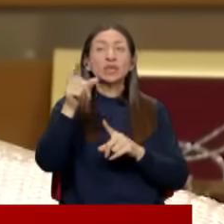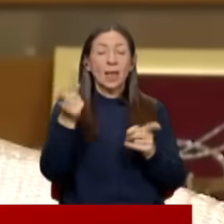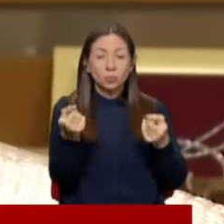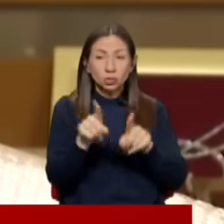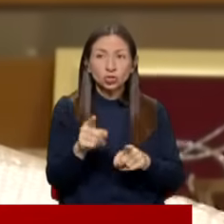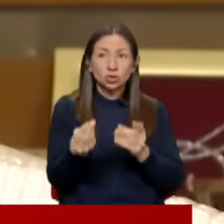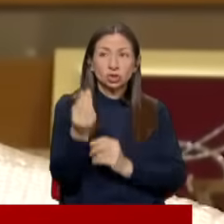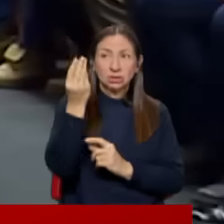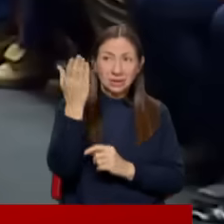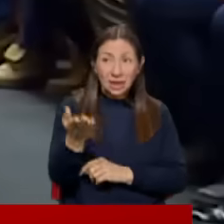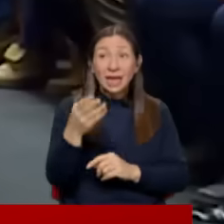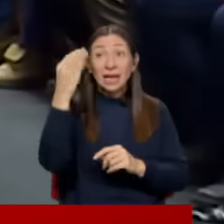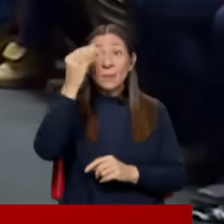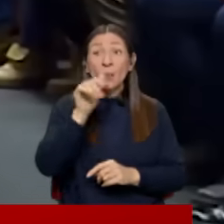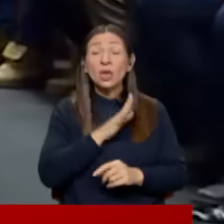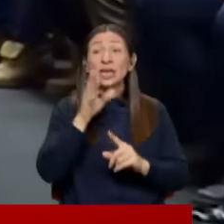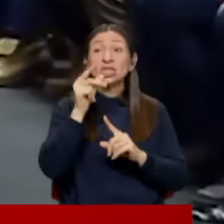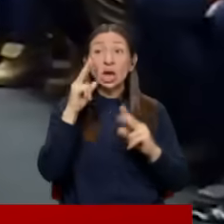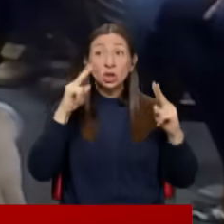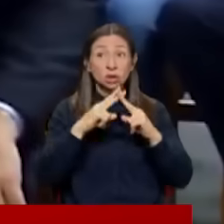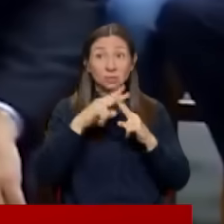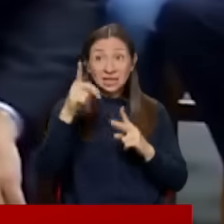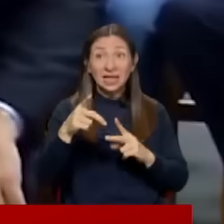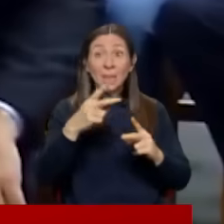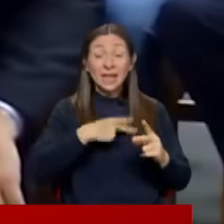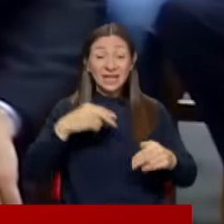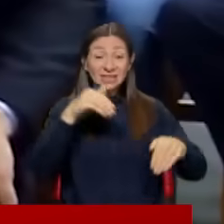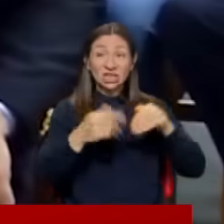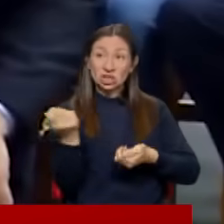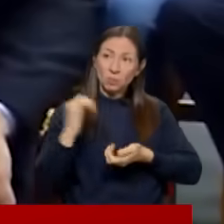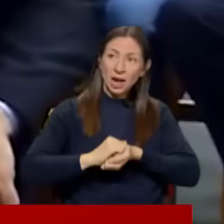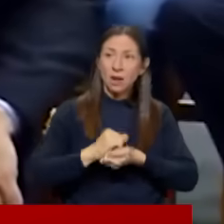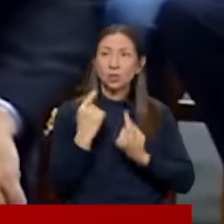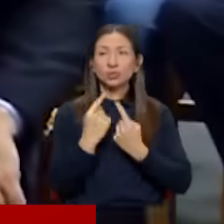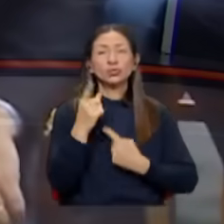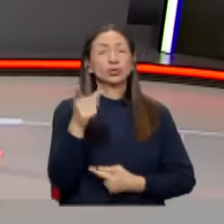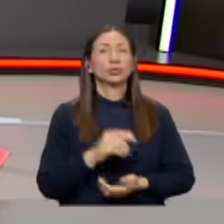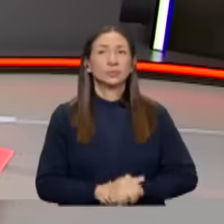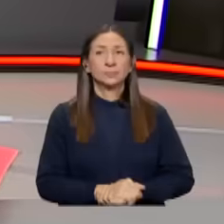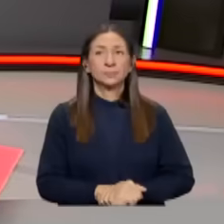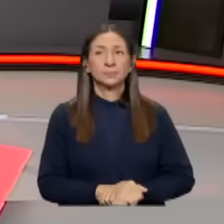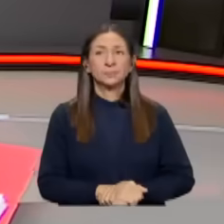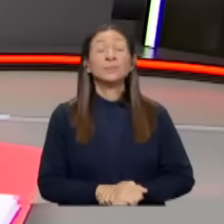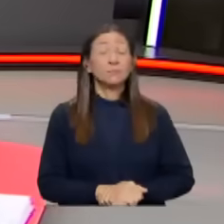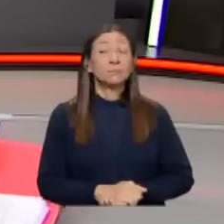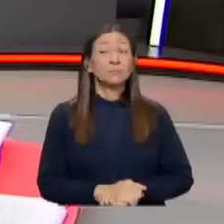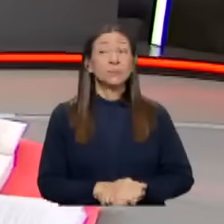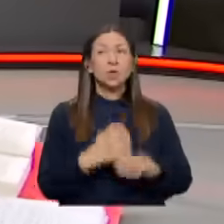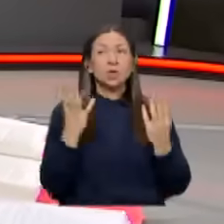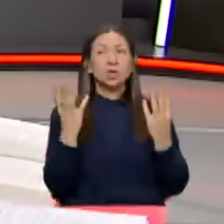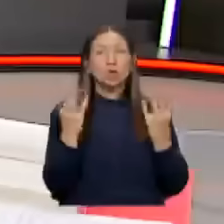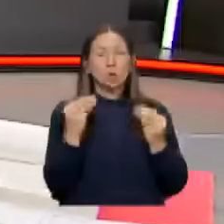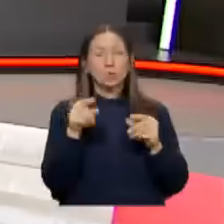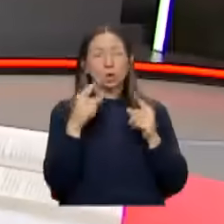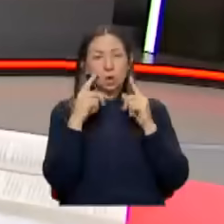araya geldiği ortaya çıktı. İmamoğlu İnce görüşmesinde yerel seçimde işbirliği konuşuldu. Evet, çok